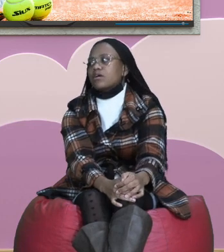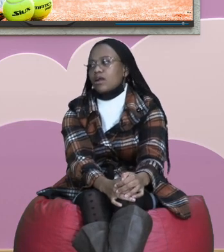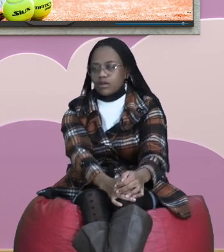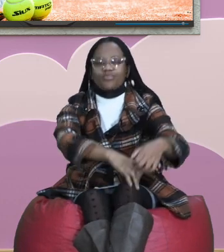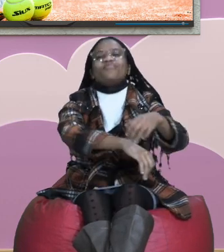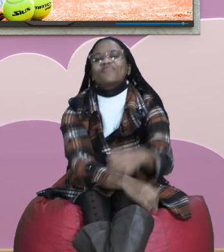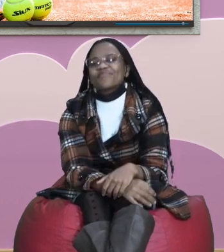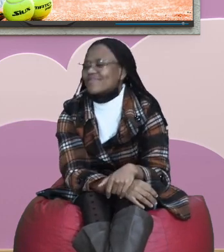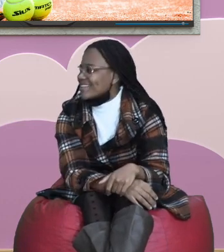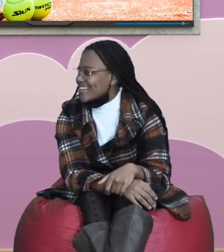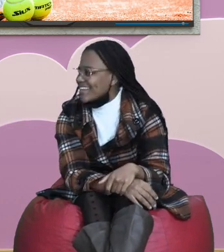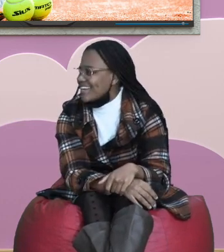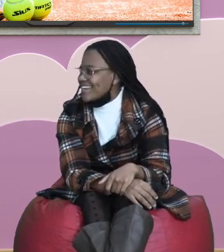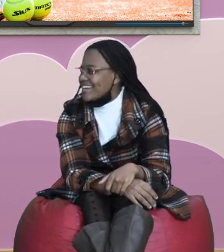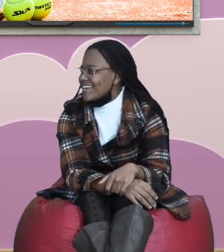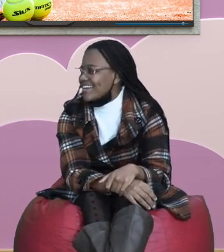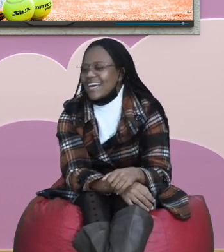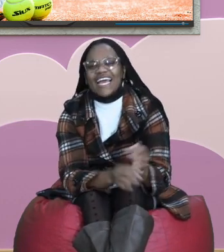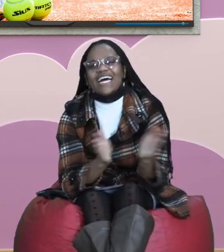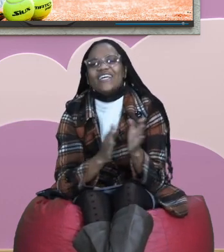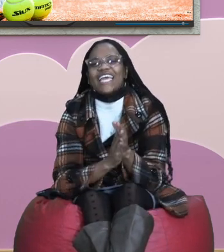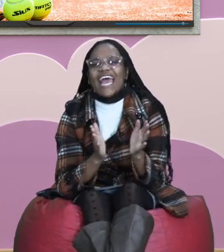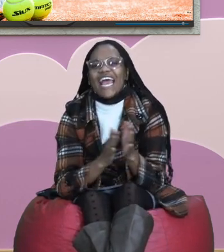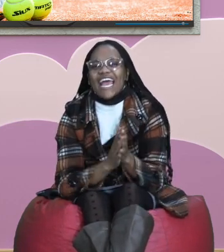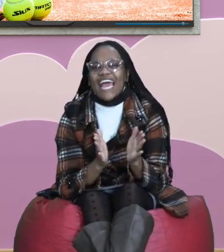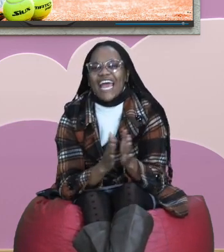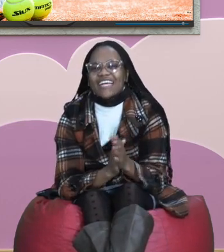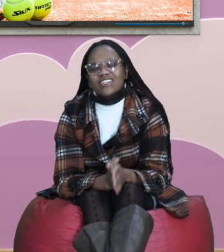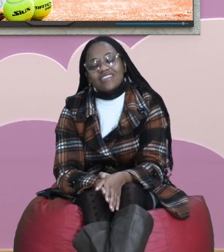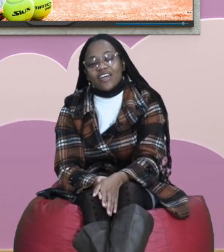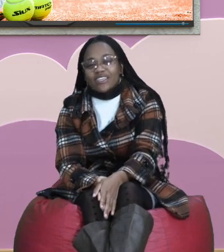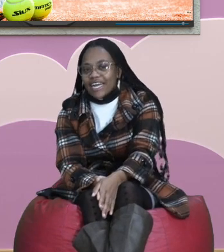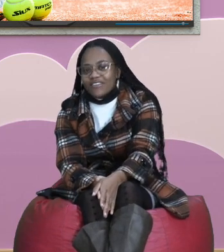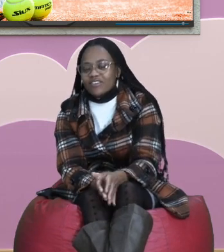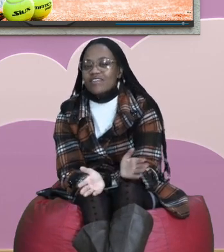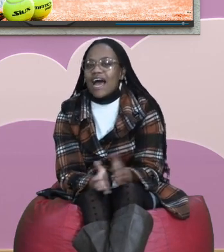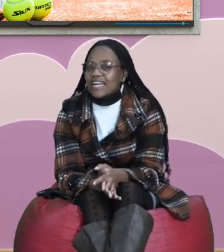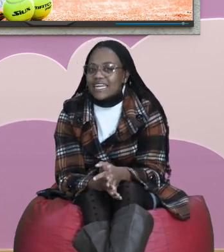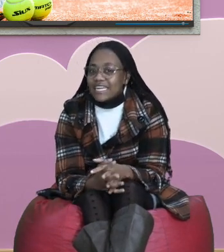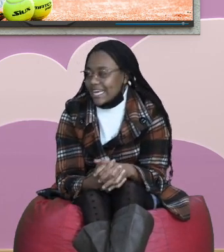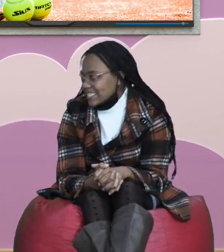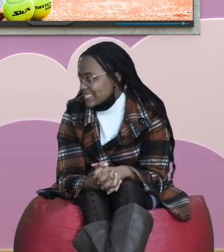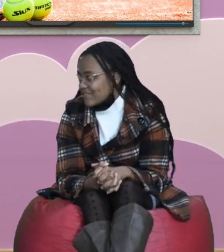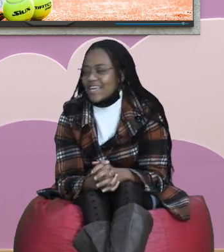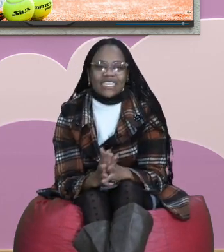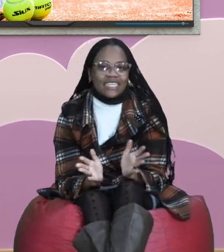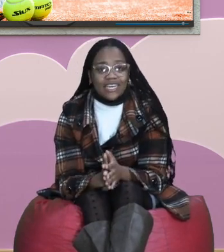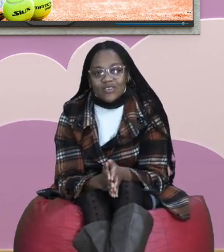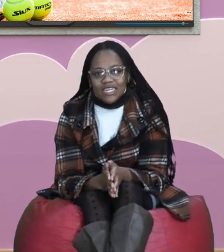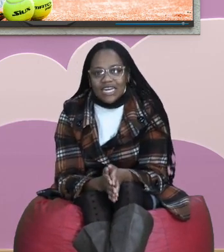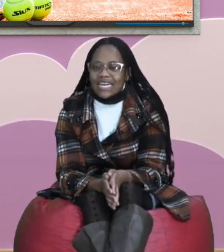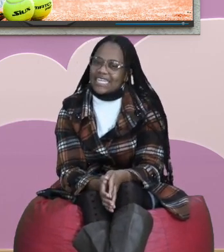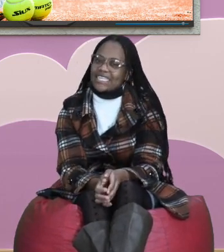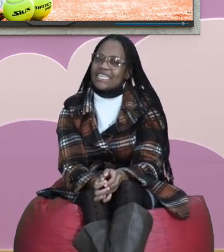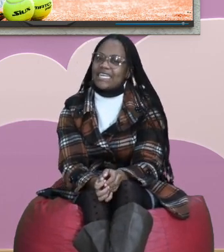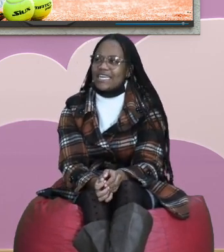ontsteld geraak. Van ons moet 'n draai by juffrou Moet se gaan. Yes! Dit is nou tyd vir ons aanlyn les, week